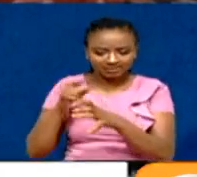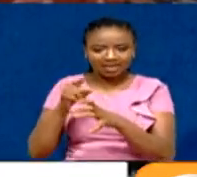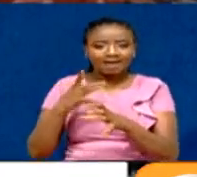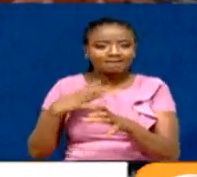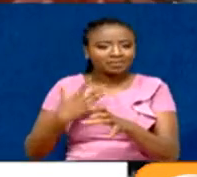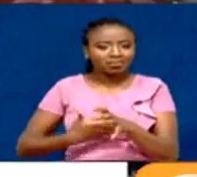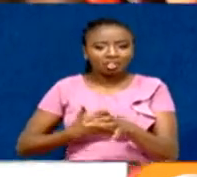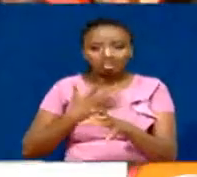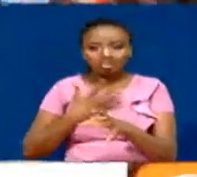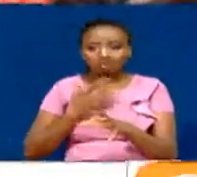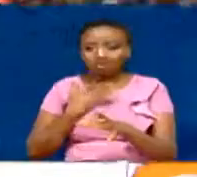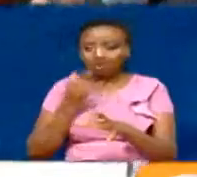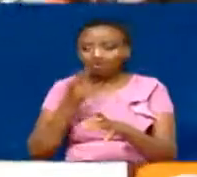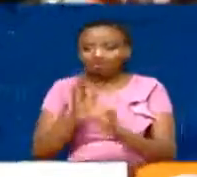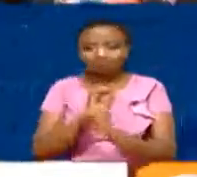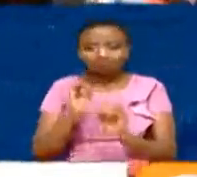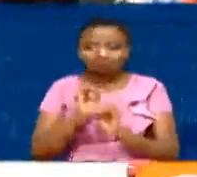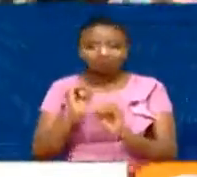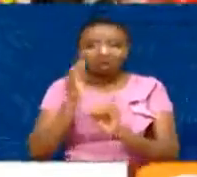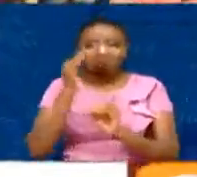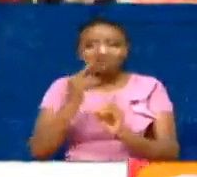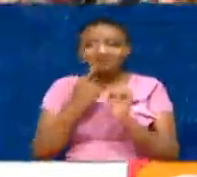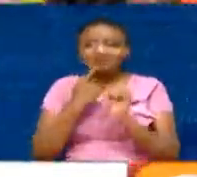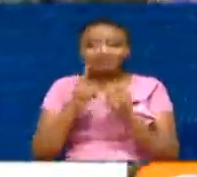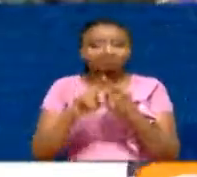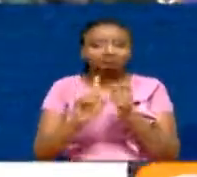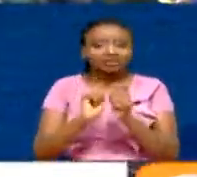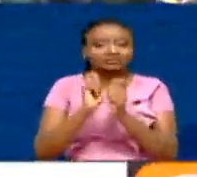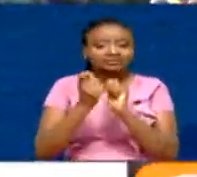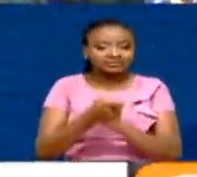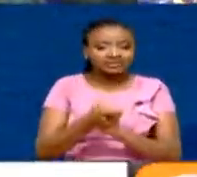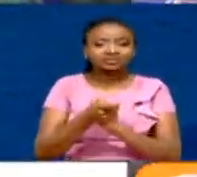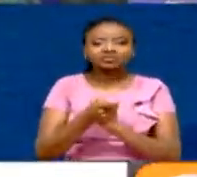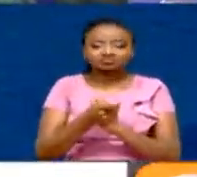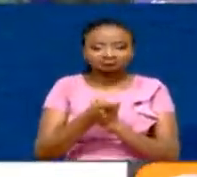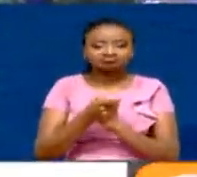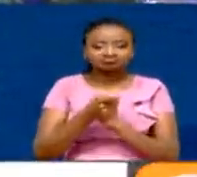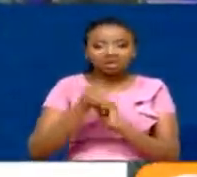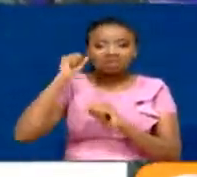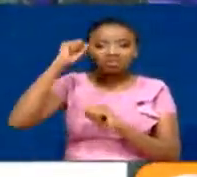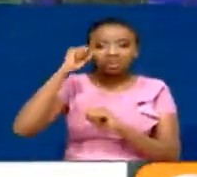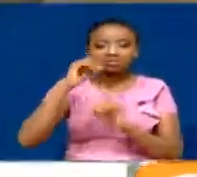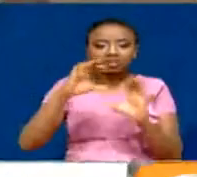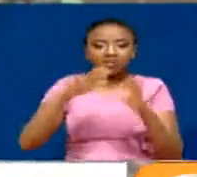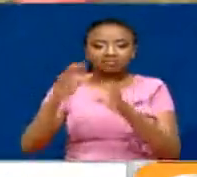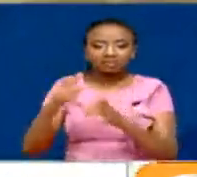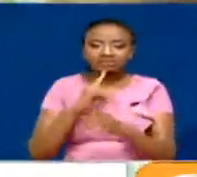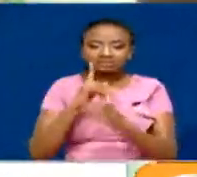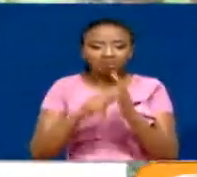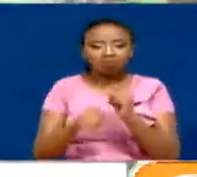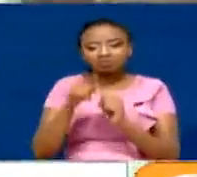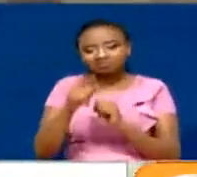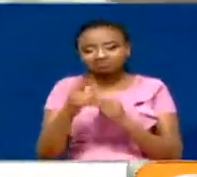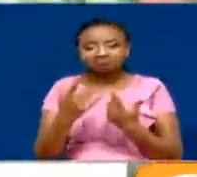nyingi zaidi. Kuna pendekezo la kubadilisha maana ya chama cha kisiasa kwenye sheria hiyo ili muungano wa vyama utambulike kama chama